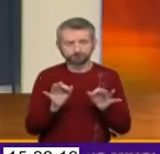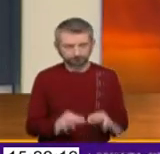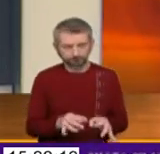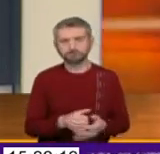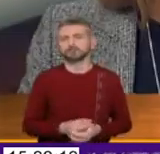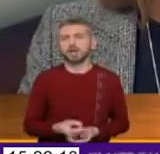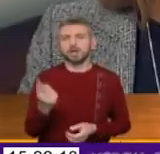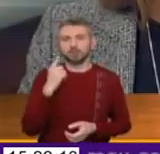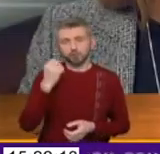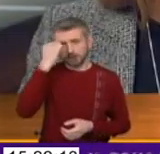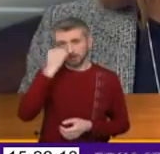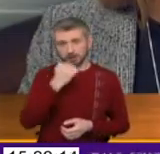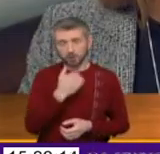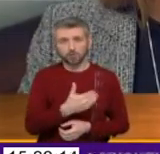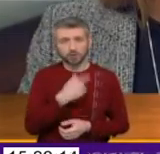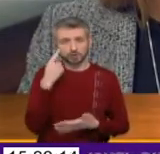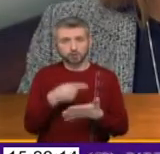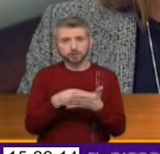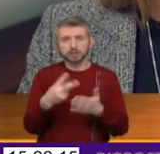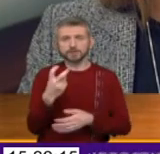Дуже дякуємо. Я ще раз хочу наголосити,